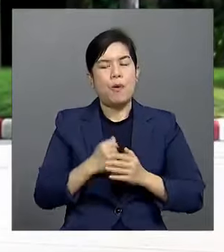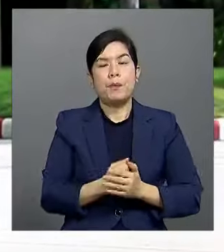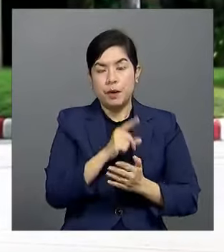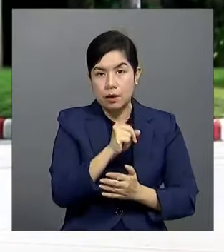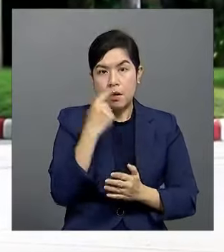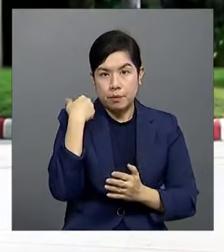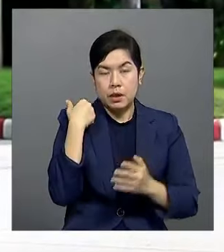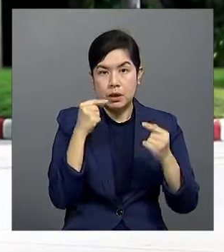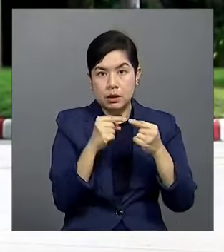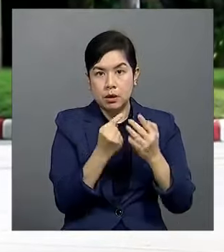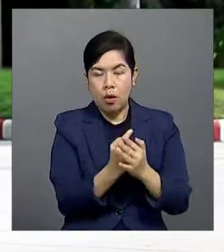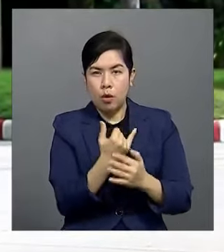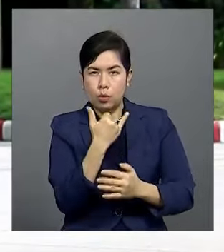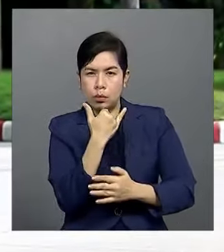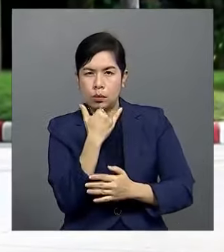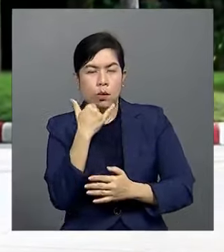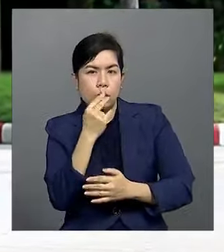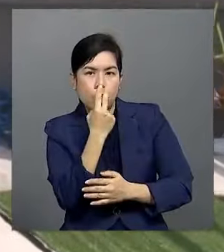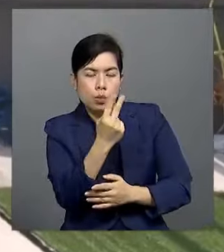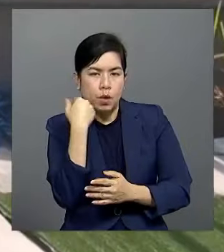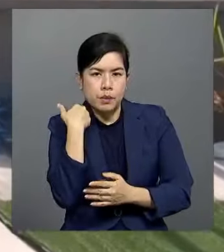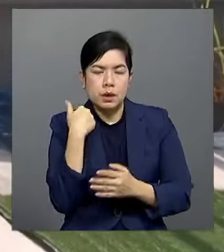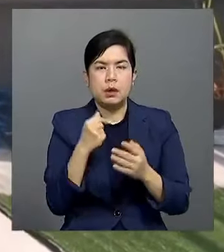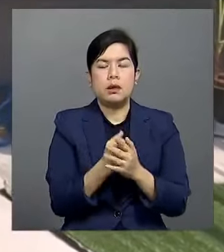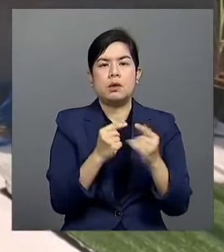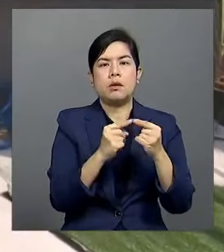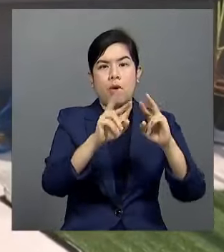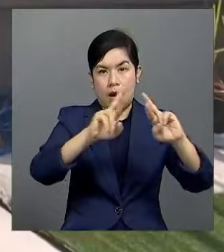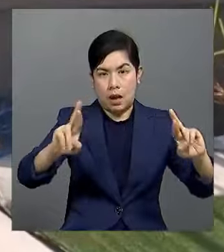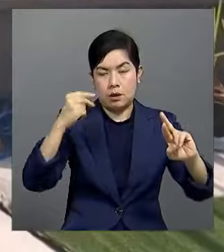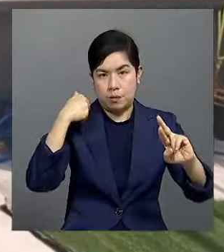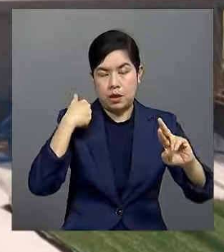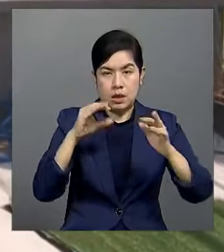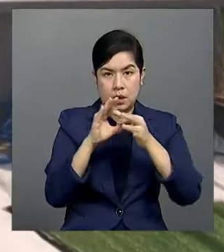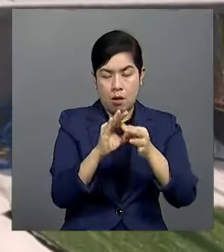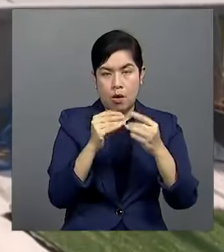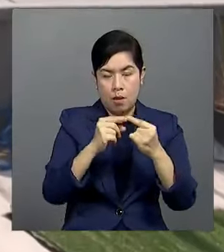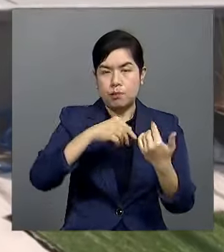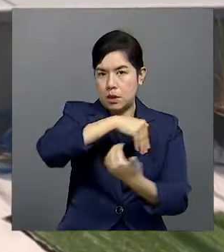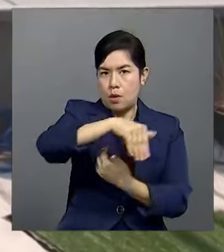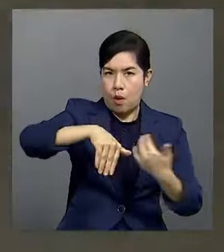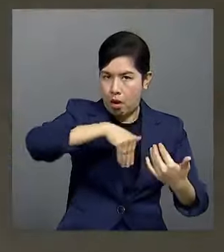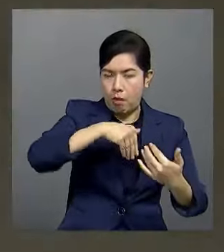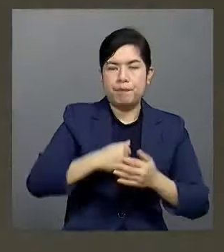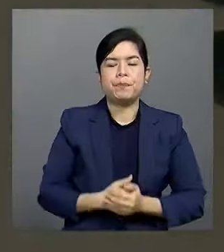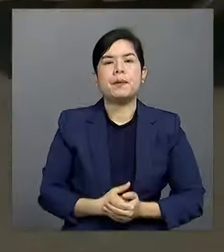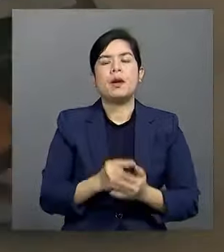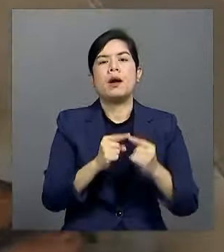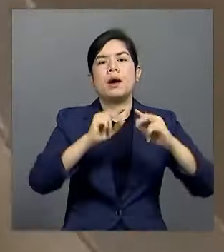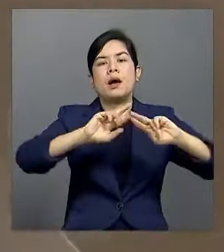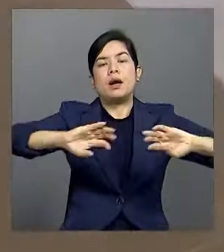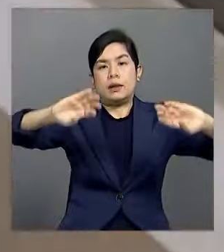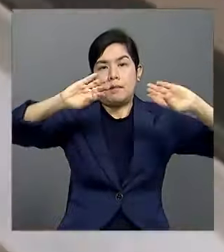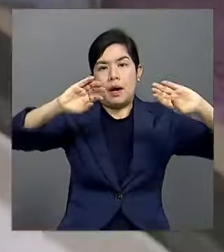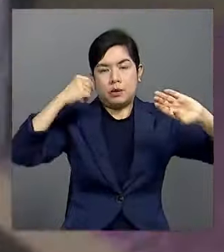อมนั่นคือวิธีการอย่างง่ายแต่ในขณะเดียวกันภาครัฐ ก็ควรออกมาตรการสำหรับผู้ผลิตแพลตฟ